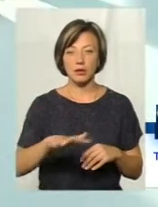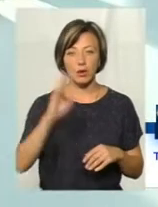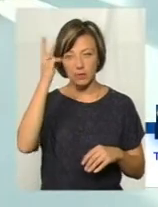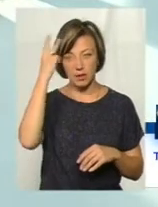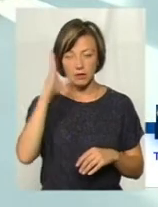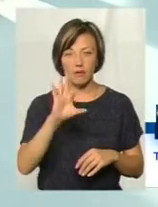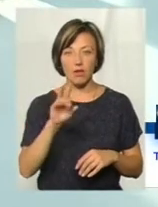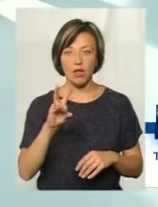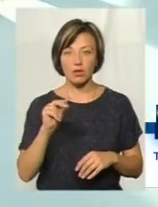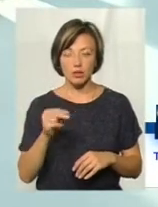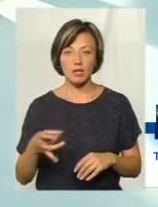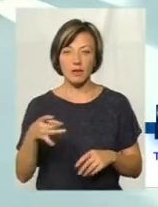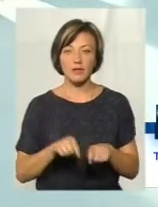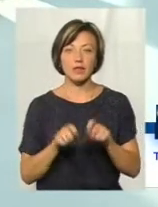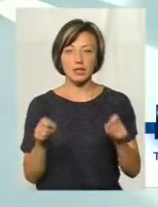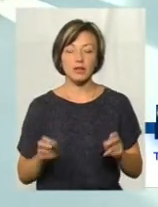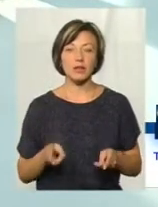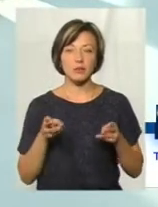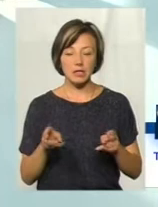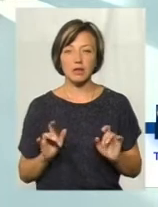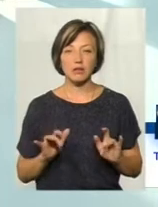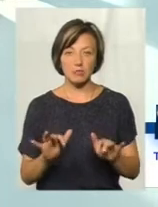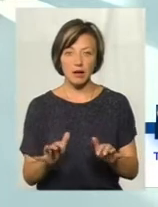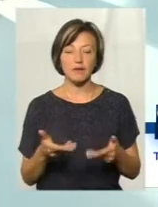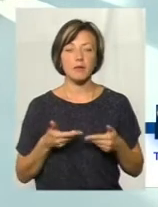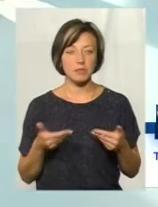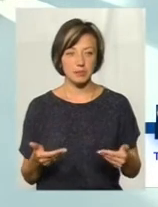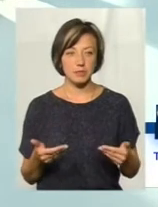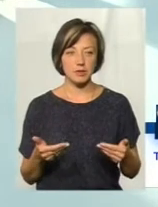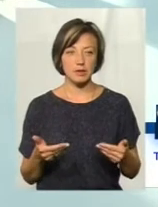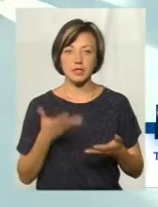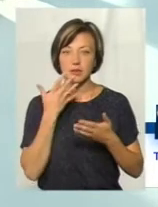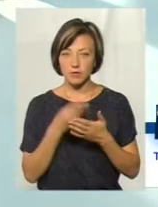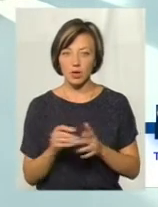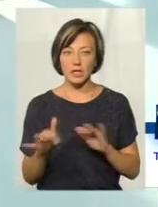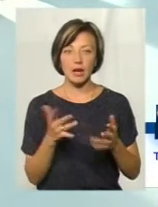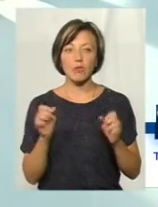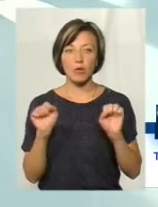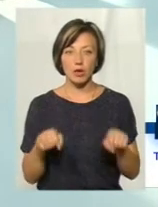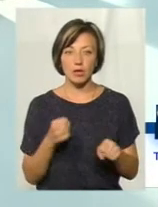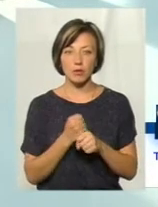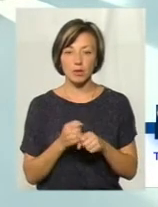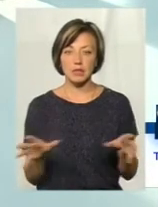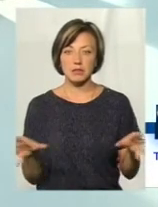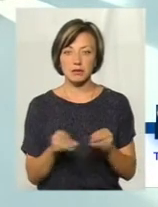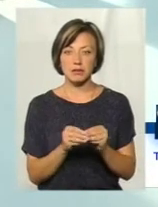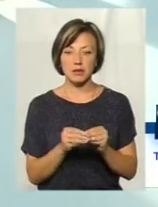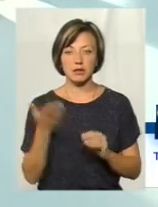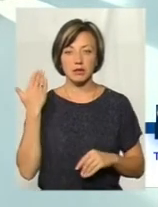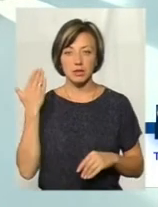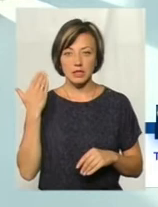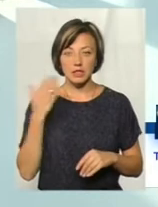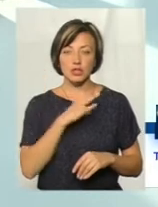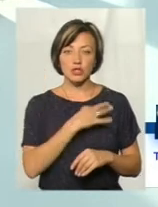районів. З цього приводу відкрите кримінальне провадження. Ми свої дії, які ми могли робити спільно на той час